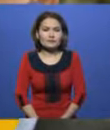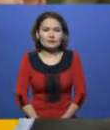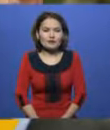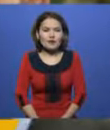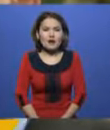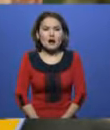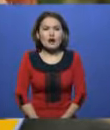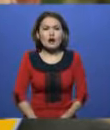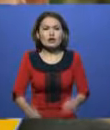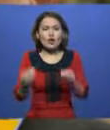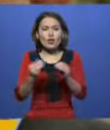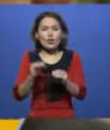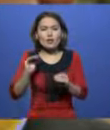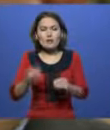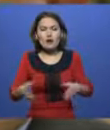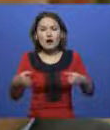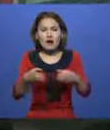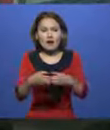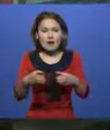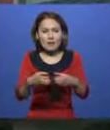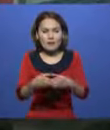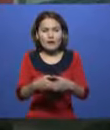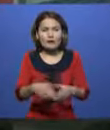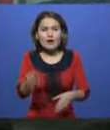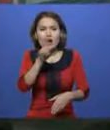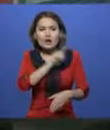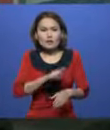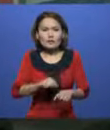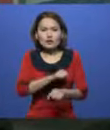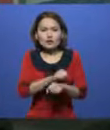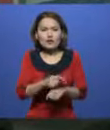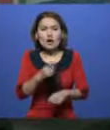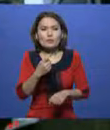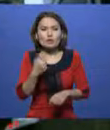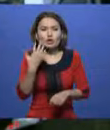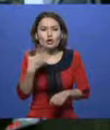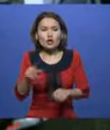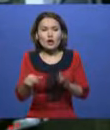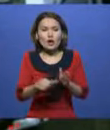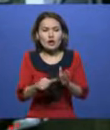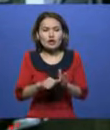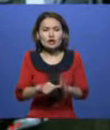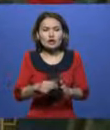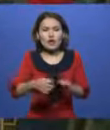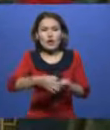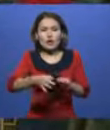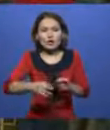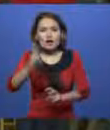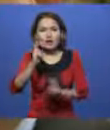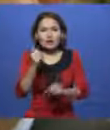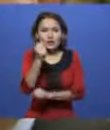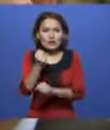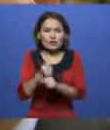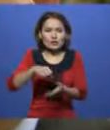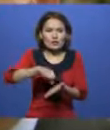Брюссельде ондаған компания фламандтық Брабантта болса, 156 кәсіпорын ұзын саны 3 аймақ наразылық шарасына